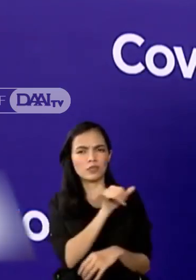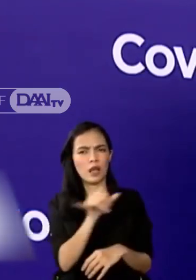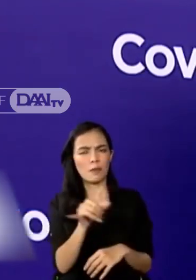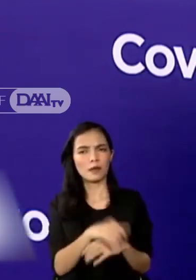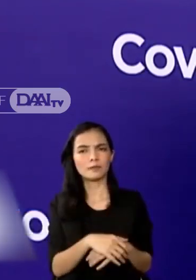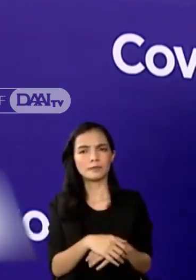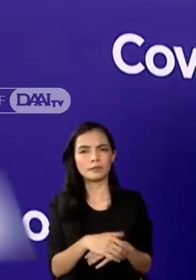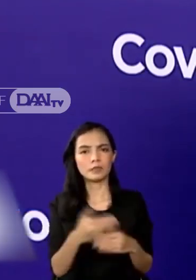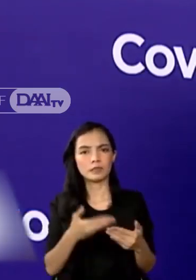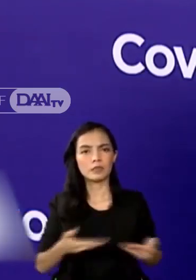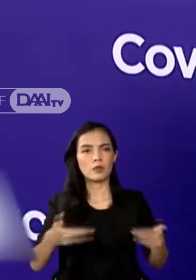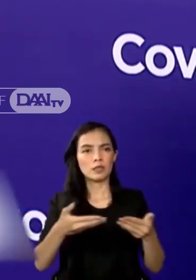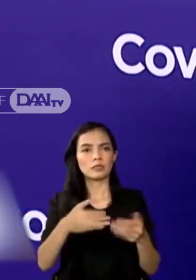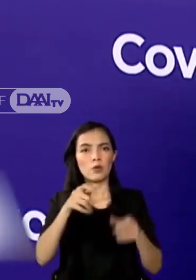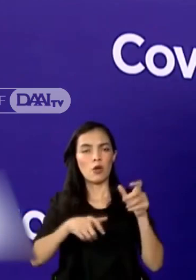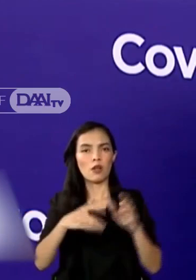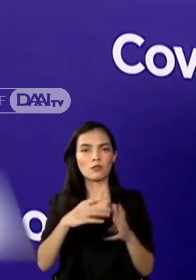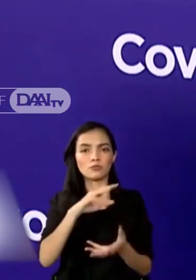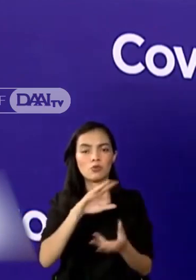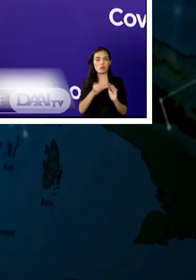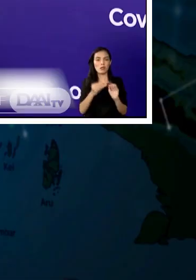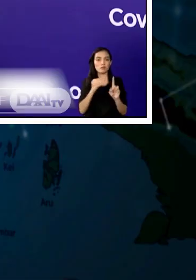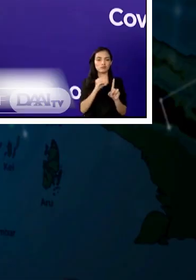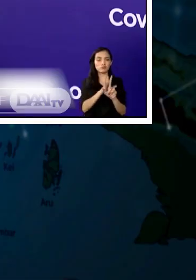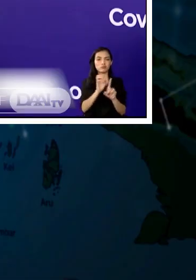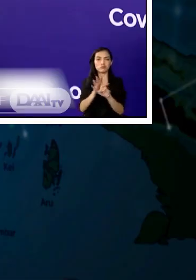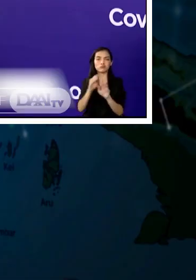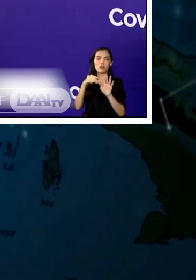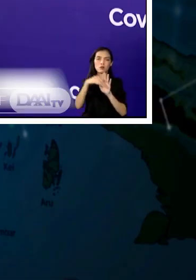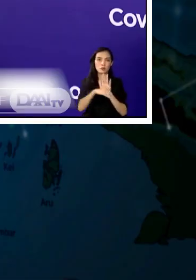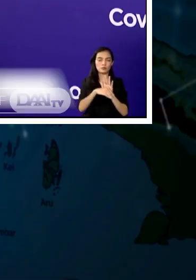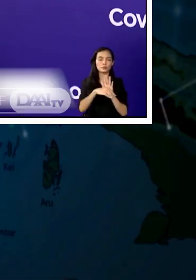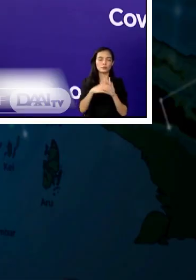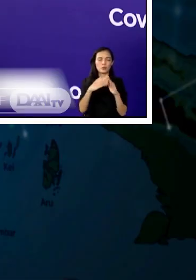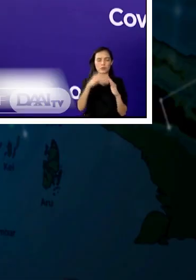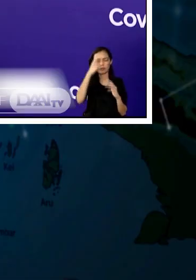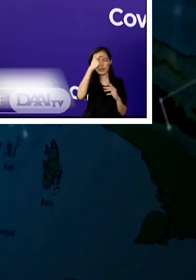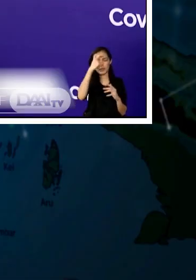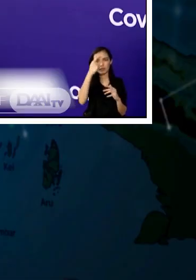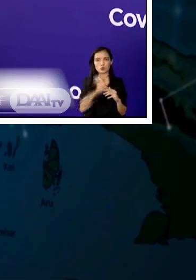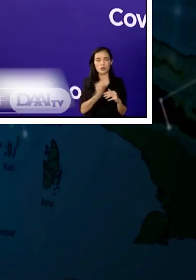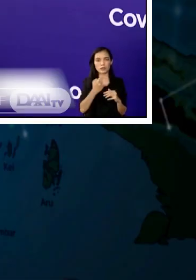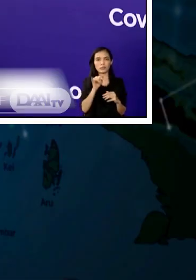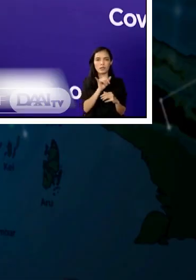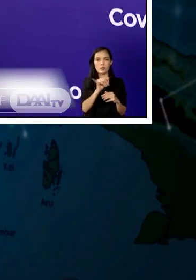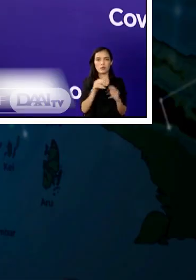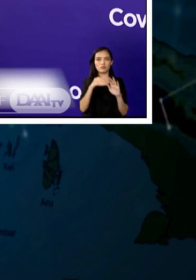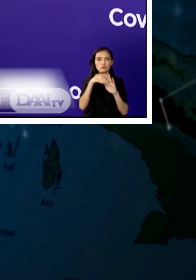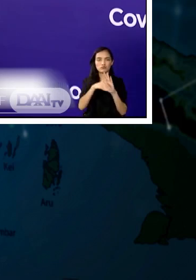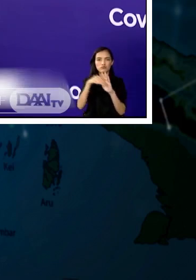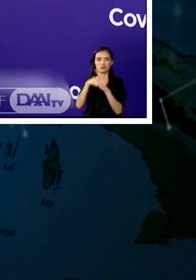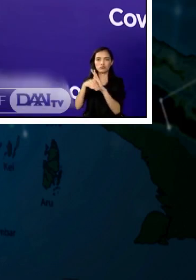pasien ini sekarang kecenderungannya menurun, ya menurun di beberapa rumah sakit swasta juga memang trennya menurun,